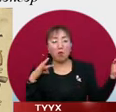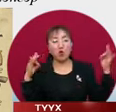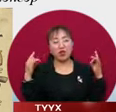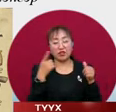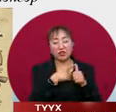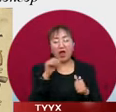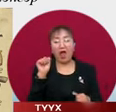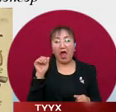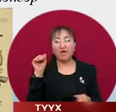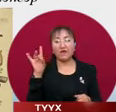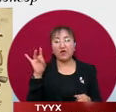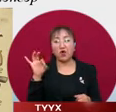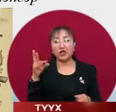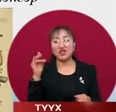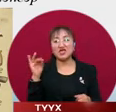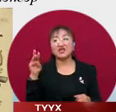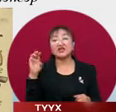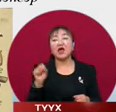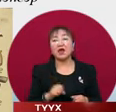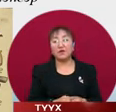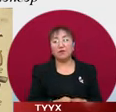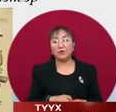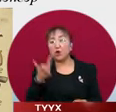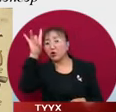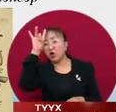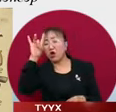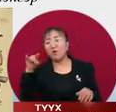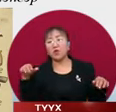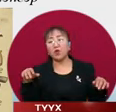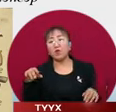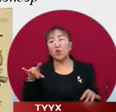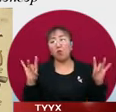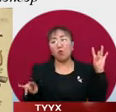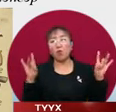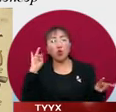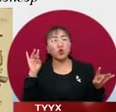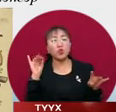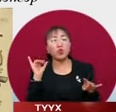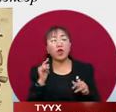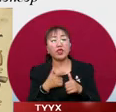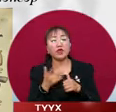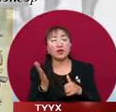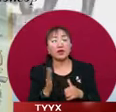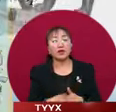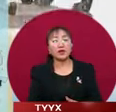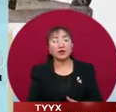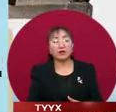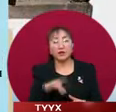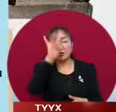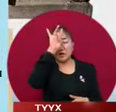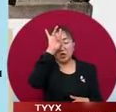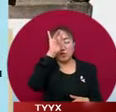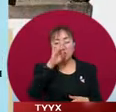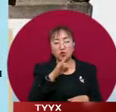нэ. За тэгвэл Ромд ямар бурхан байдаг юм болоо хүмүүдээ? За бас сонирн байгаа биз? За тэгвэл ромчууд